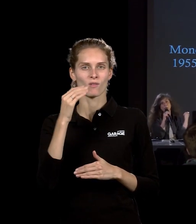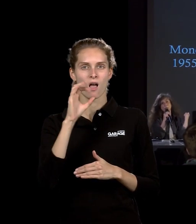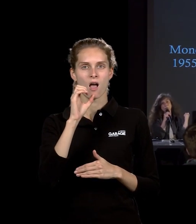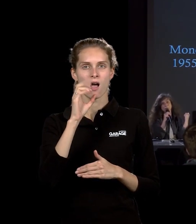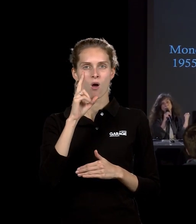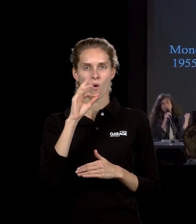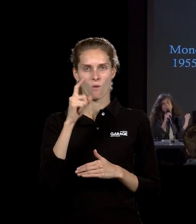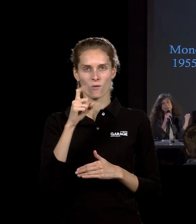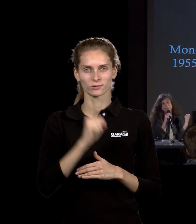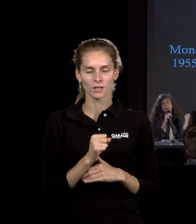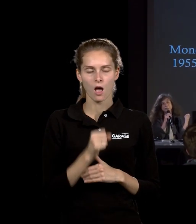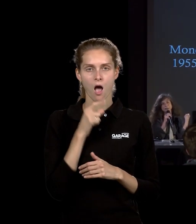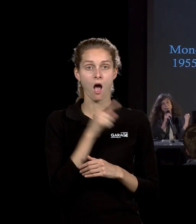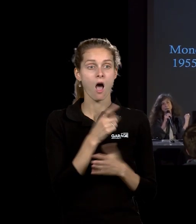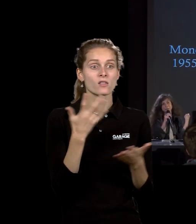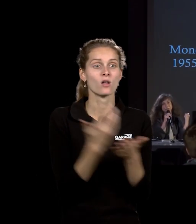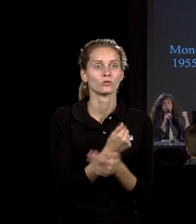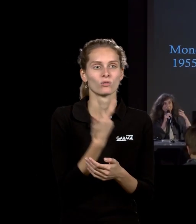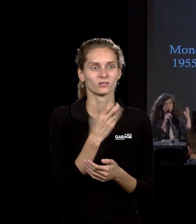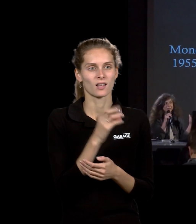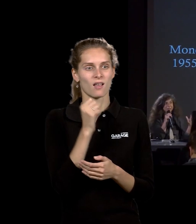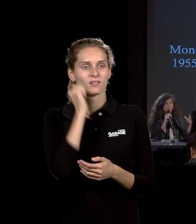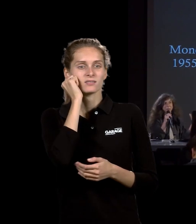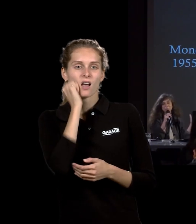Раушенберг нашел в каком-то секонд-хенде.